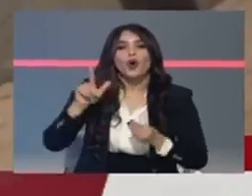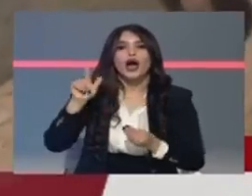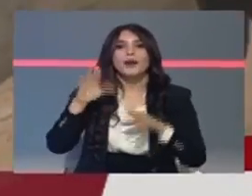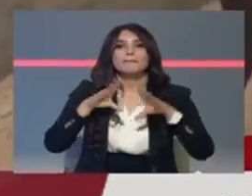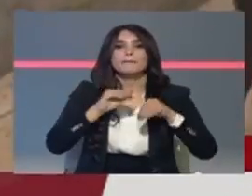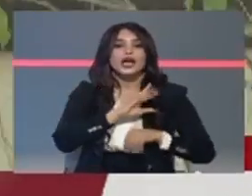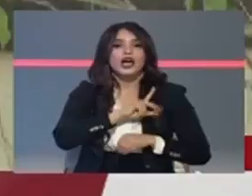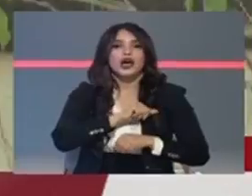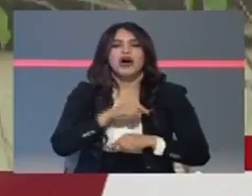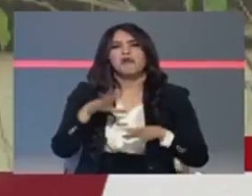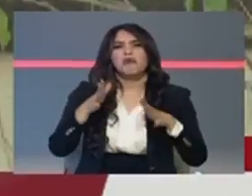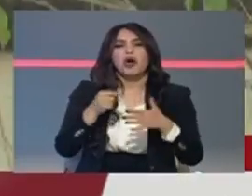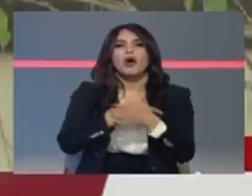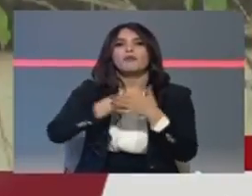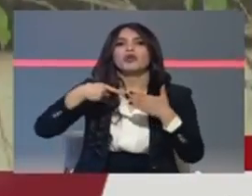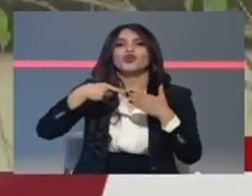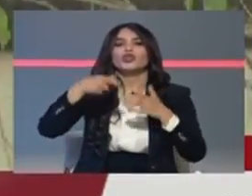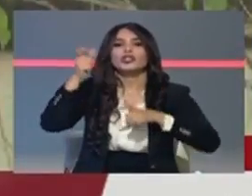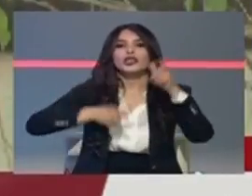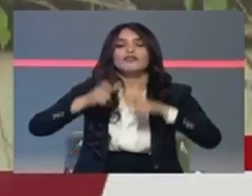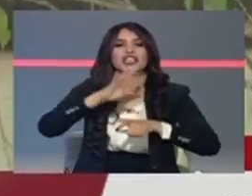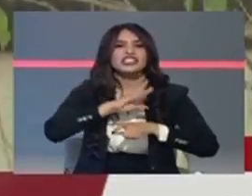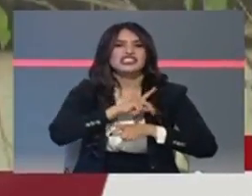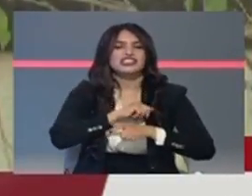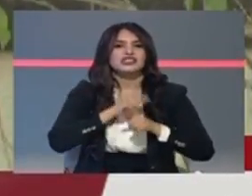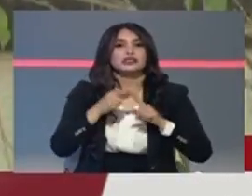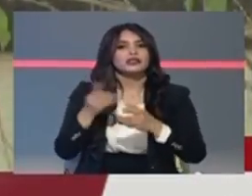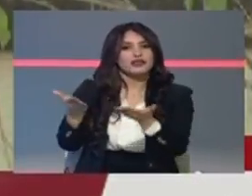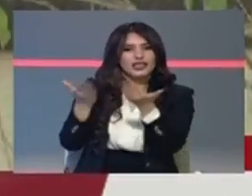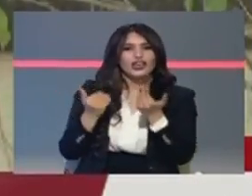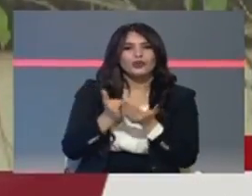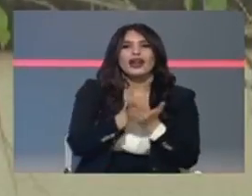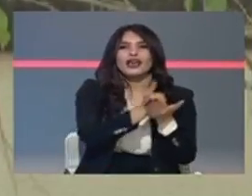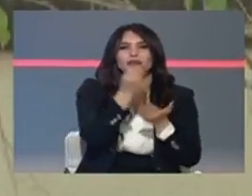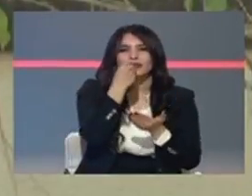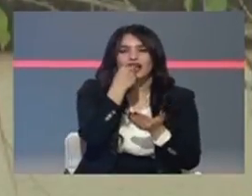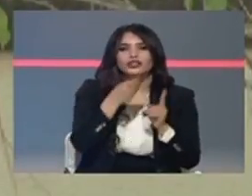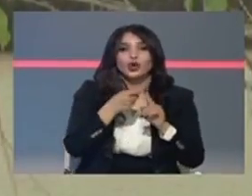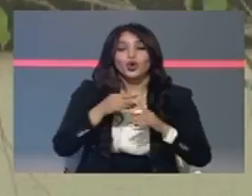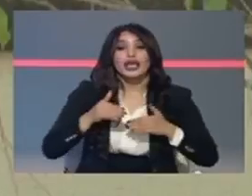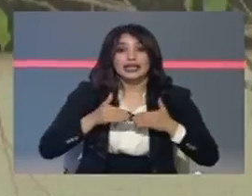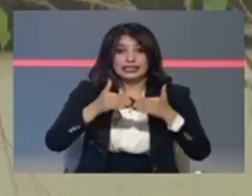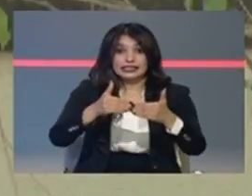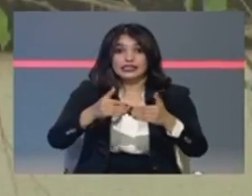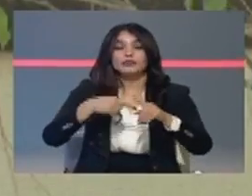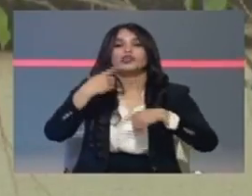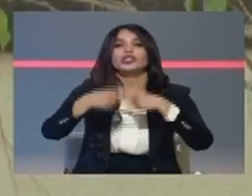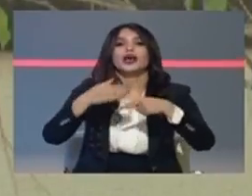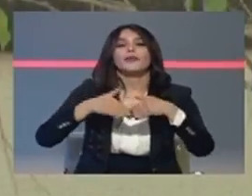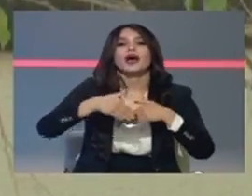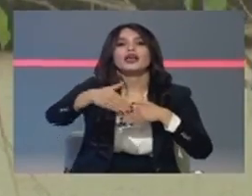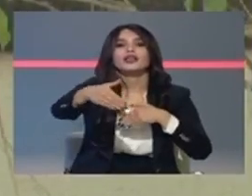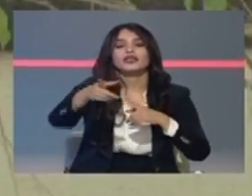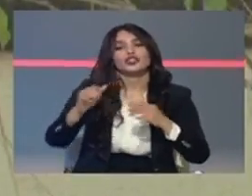1 مليون لاجئ فلسطيني يتسلمون منا بصورة منتظمة. هذه العملية ستستمر على هذا المنوال